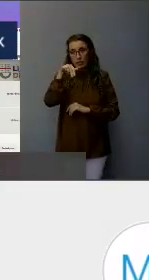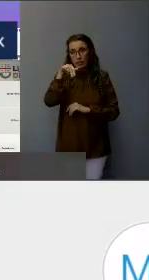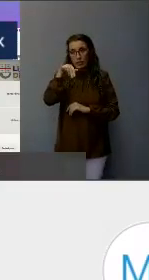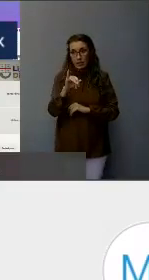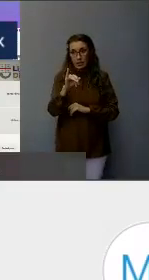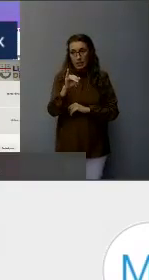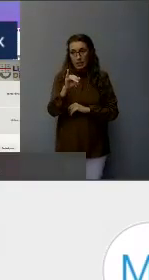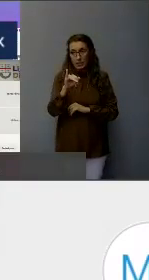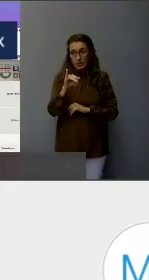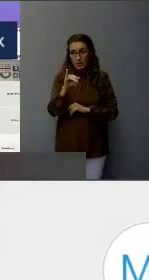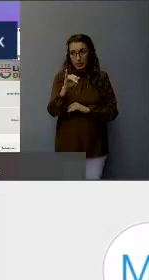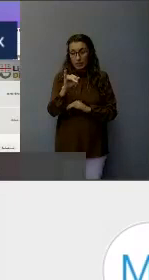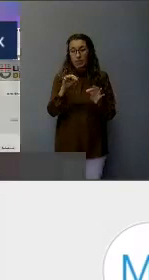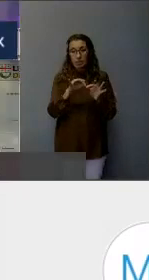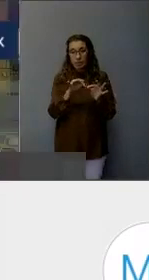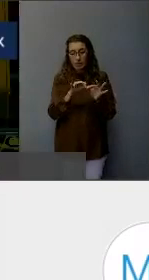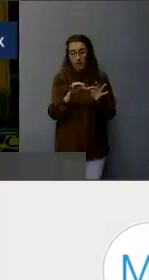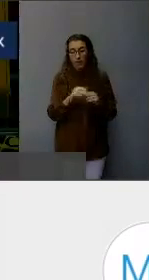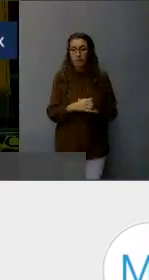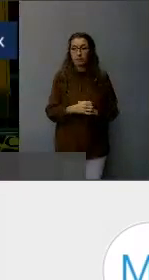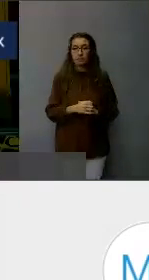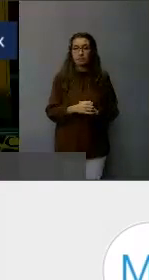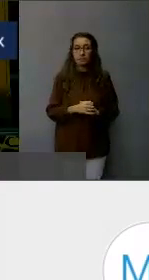consigliera tino regole